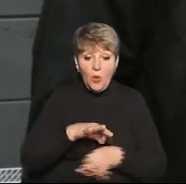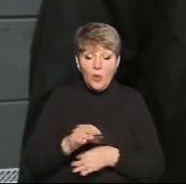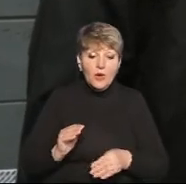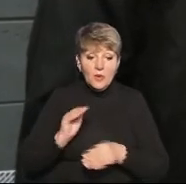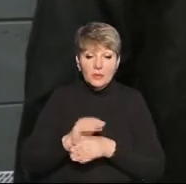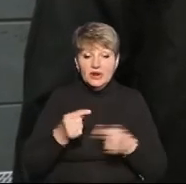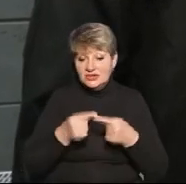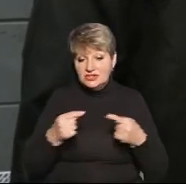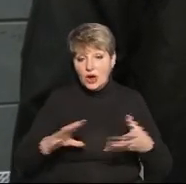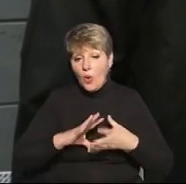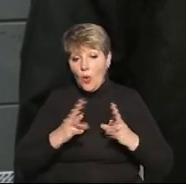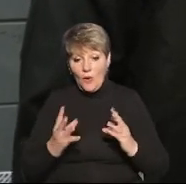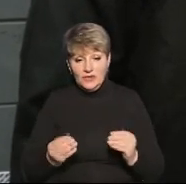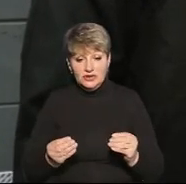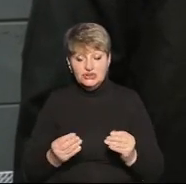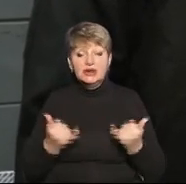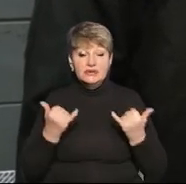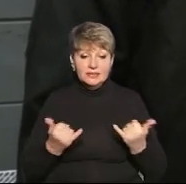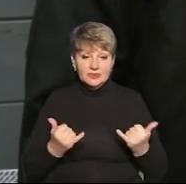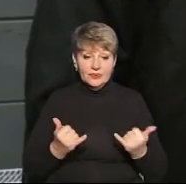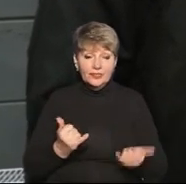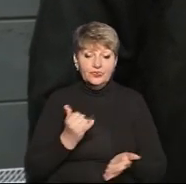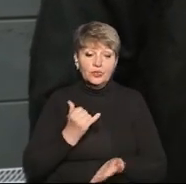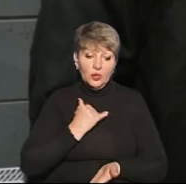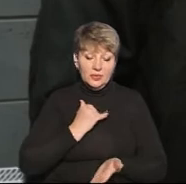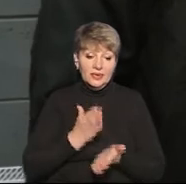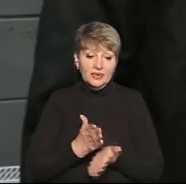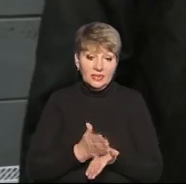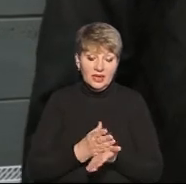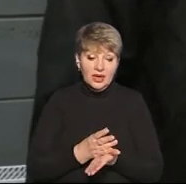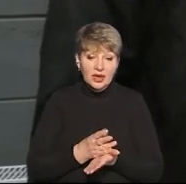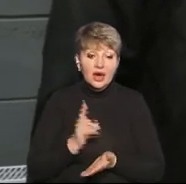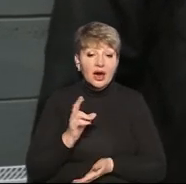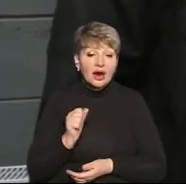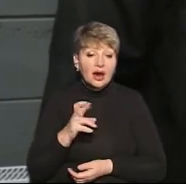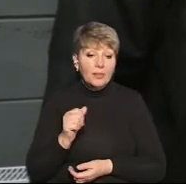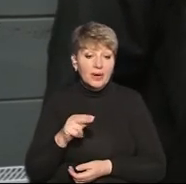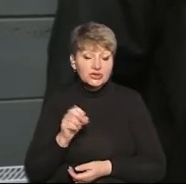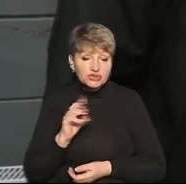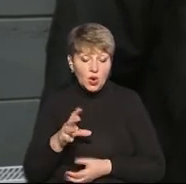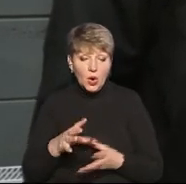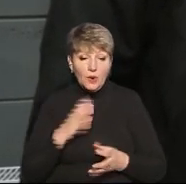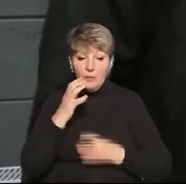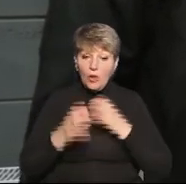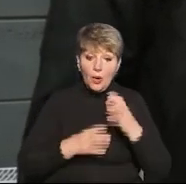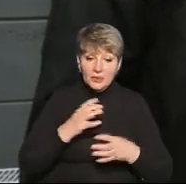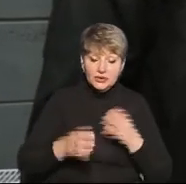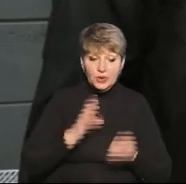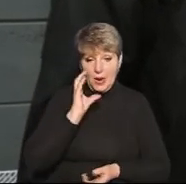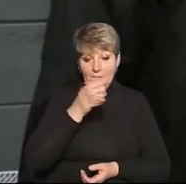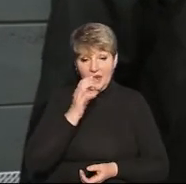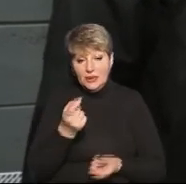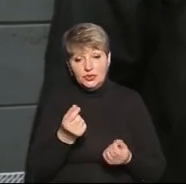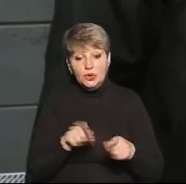фрукти, овочі. На даний момент у нас, наприклад, кабачки, помідори, перець, трошки